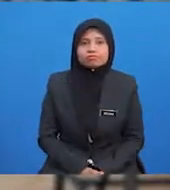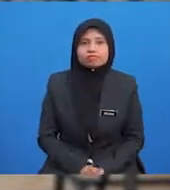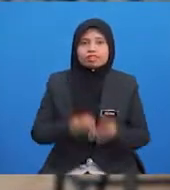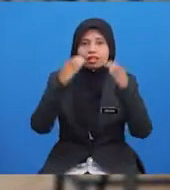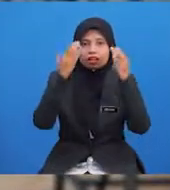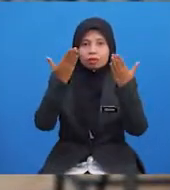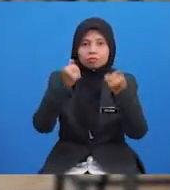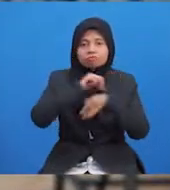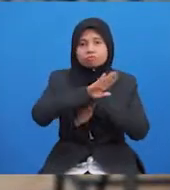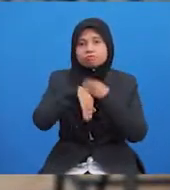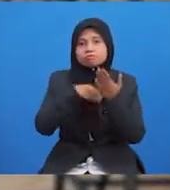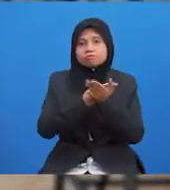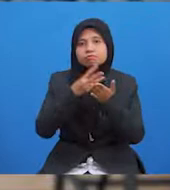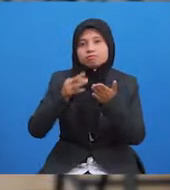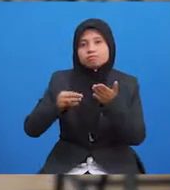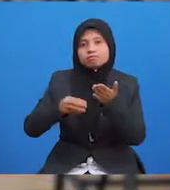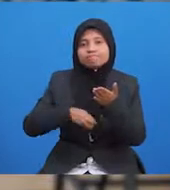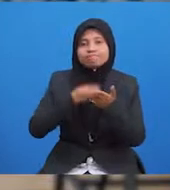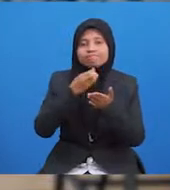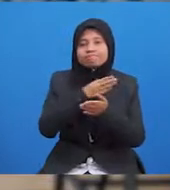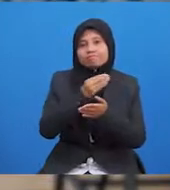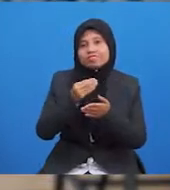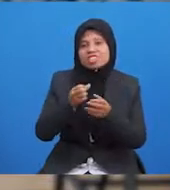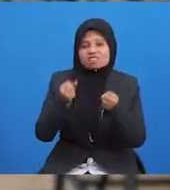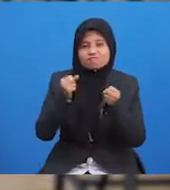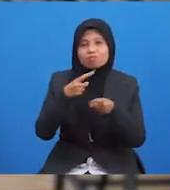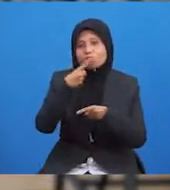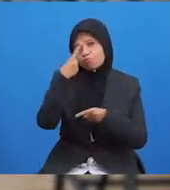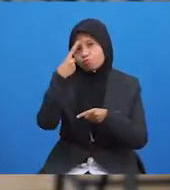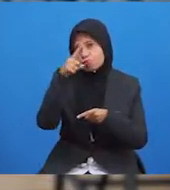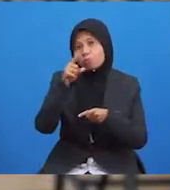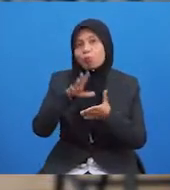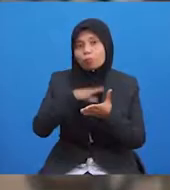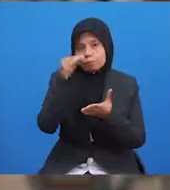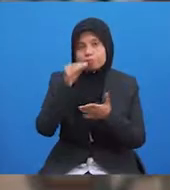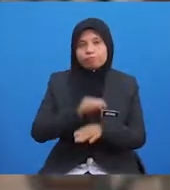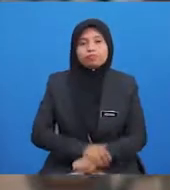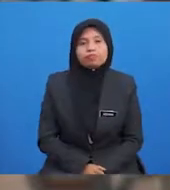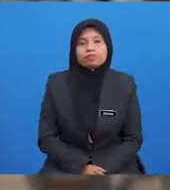Cikgu harap murid-murid sentiasa ceria dan bersemangat untuk belajar.